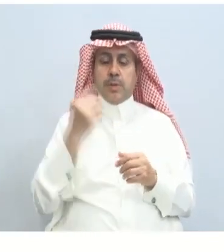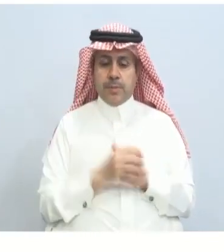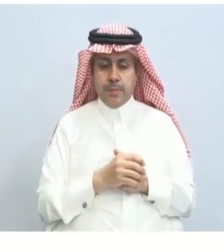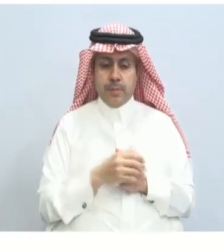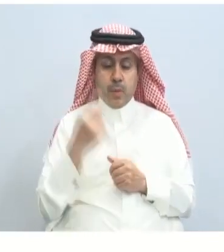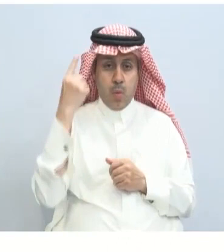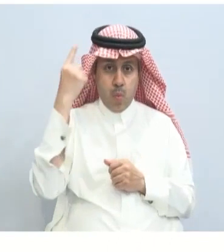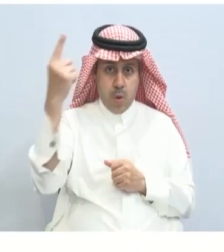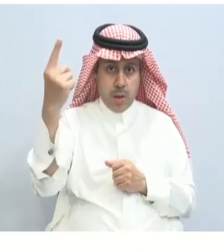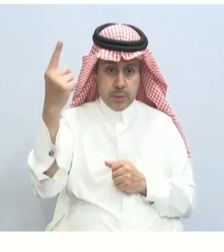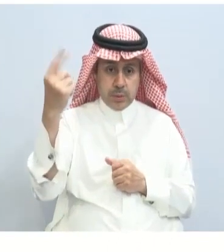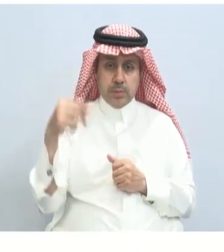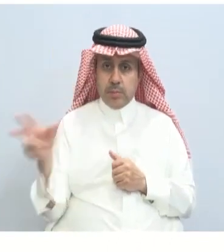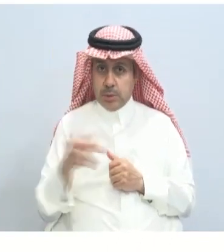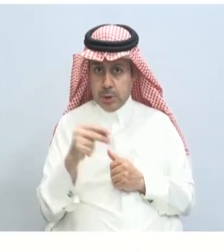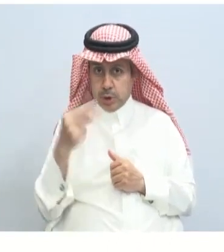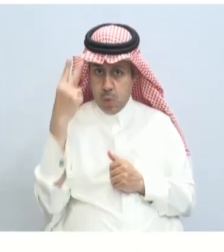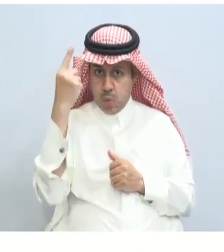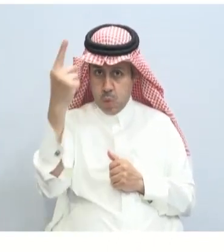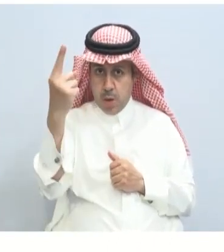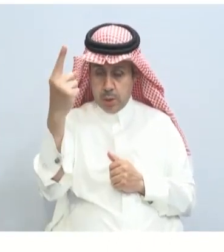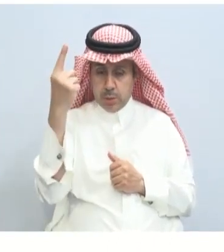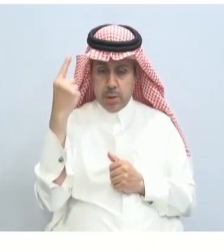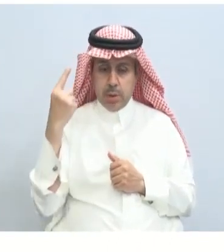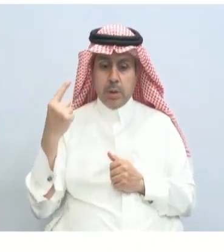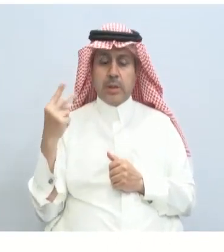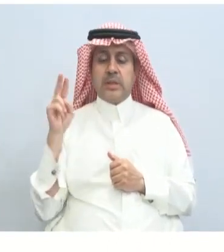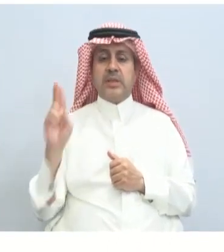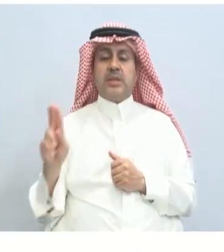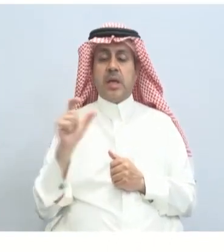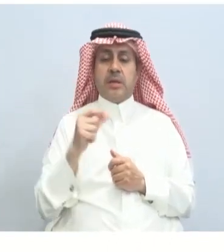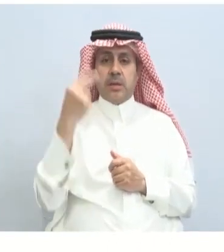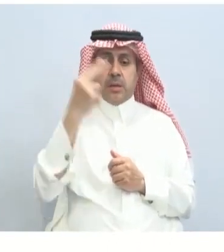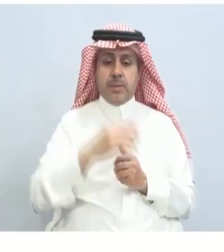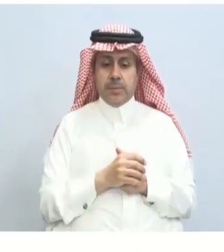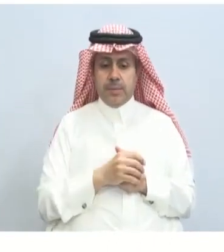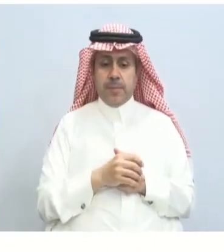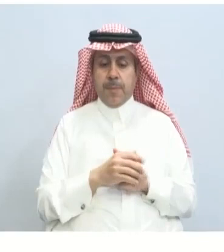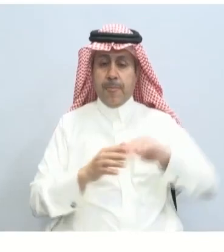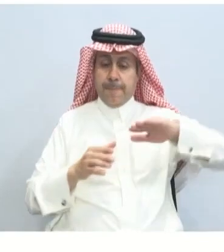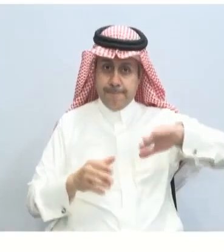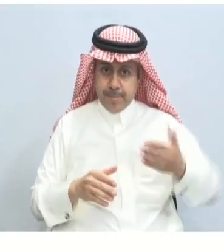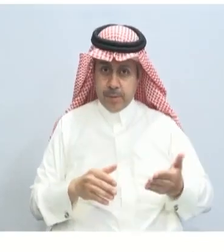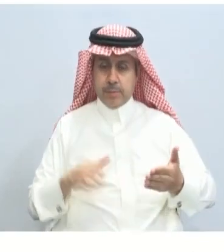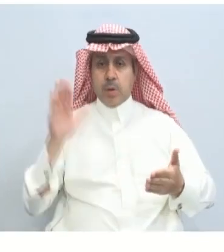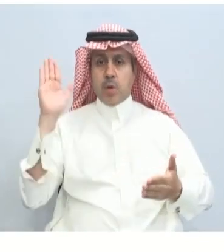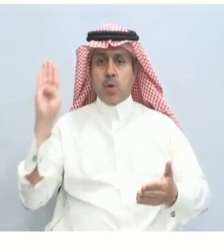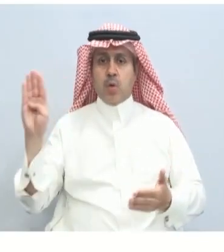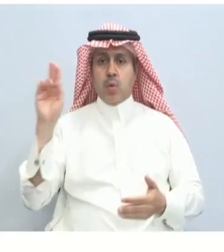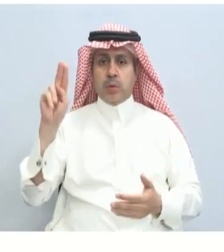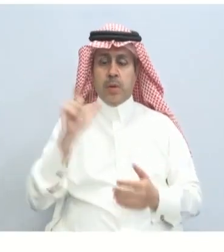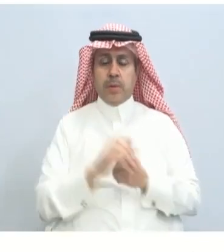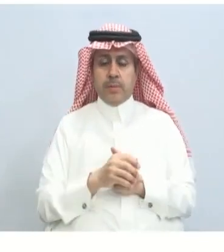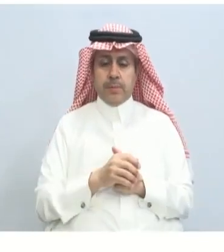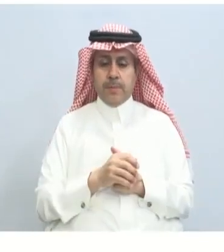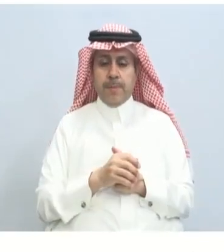واحد مثل ما احنا نعرف على تان تربيع ثيتا مقلوب التان ما هو مقلوب التان هو كوتان تربيع